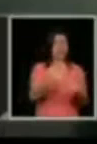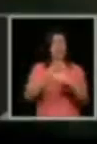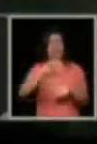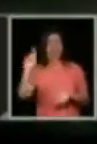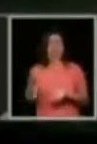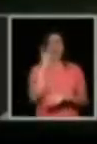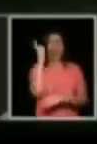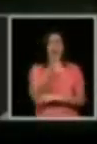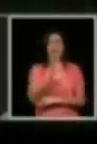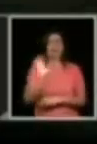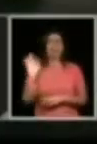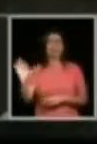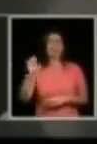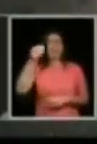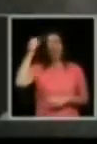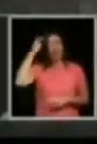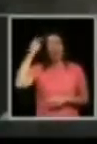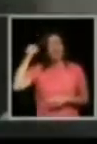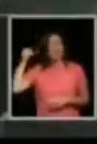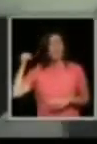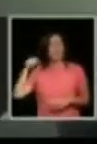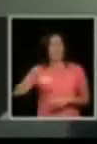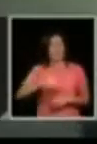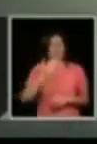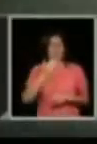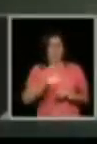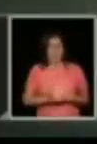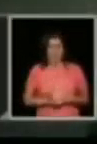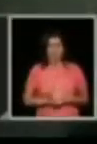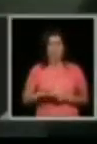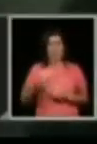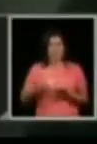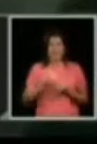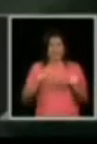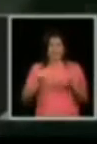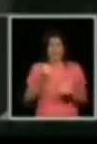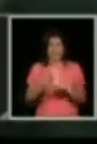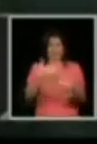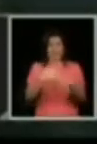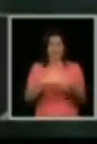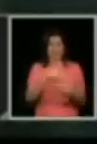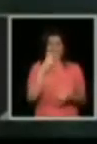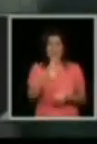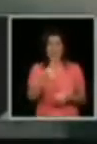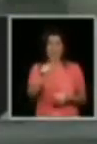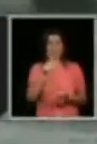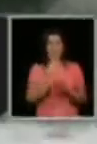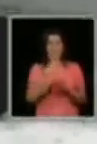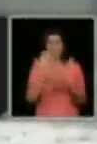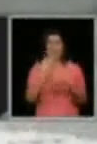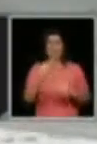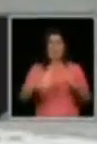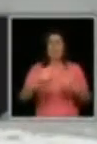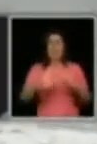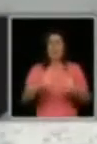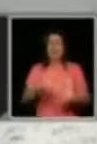נמצא, הורשע בעסקת טיעון, הוא הודה בממצאים שנמצאו נגדו, גם שיחות טלפון שהוא